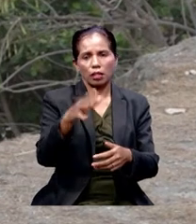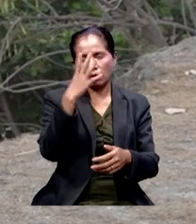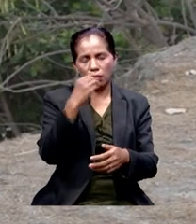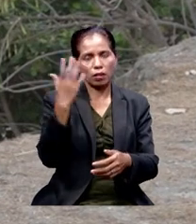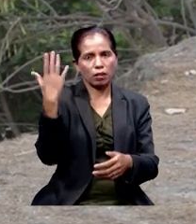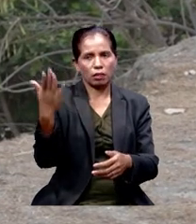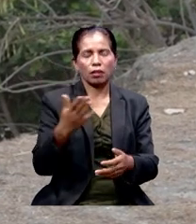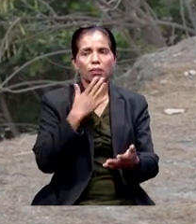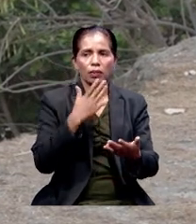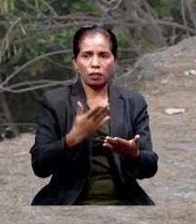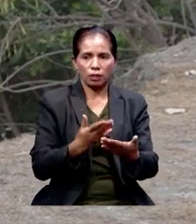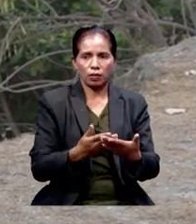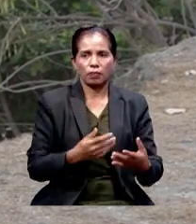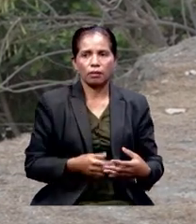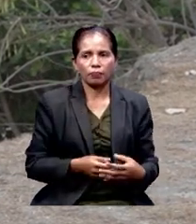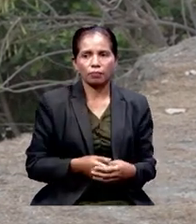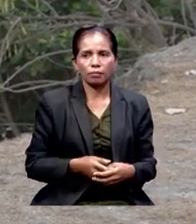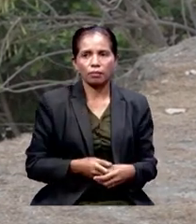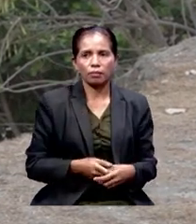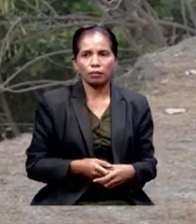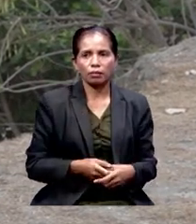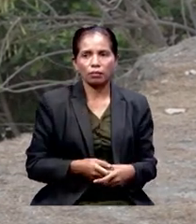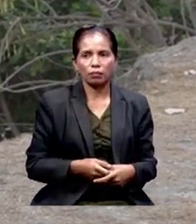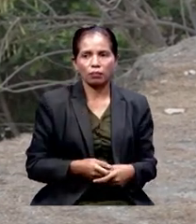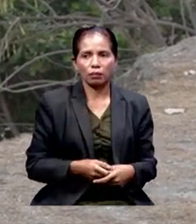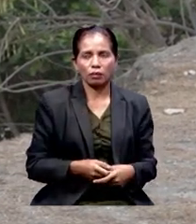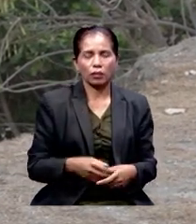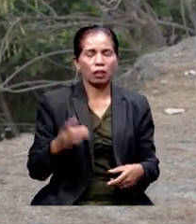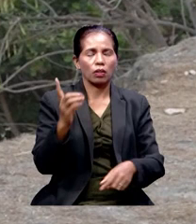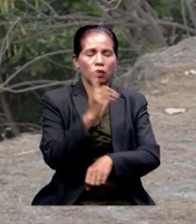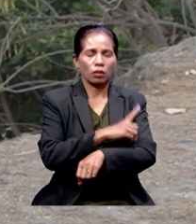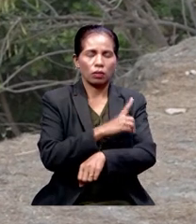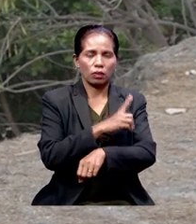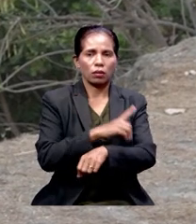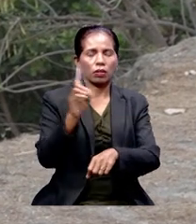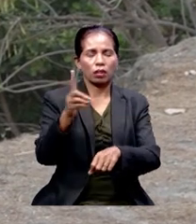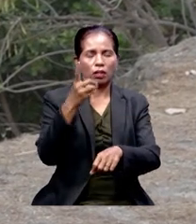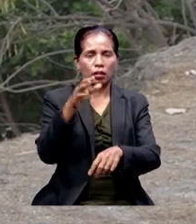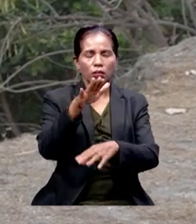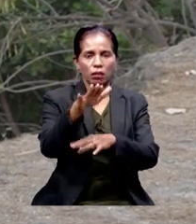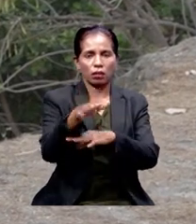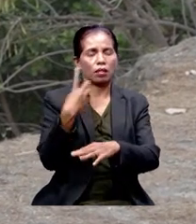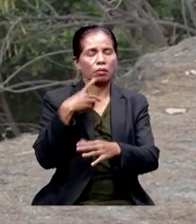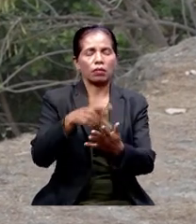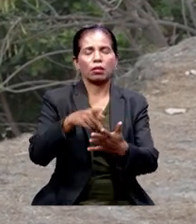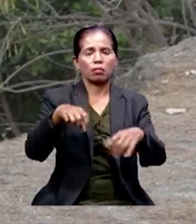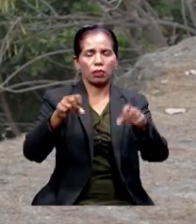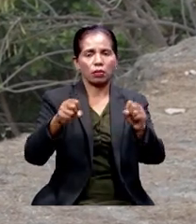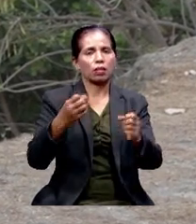ke dia ama sa oze ke lor lor lor da di lo krai firme la sen ami para